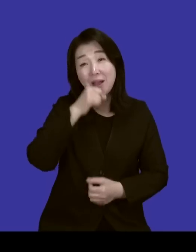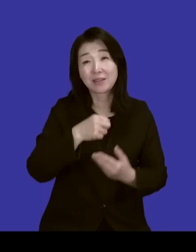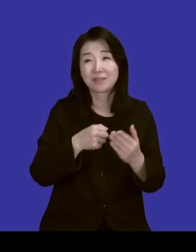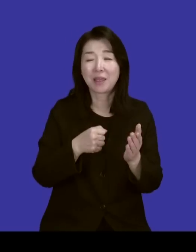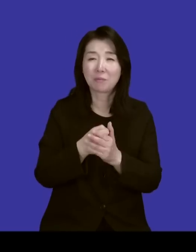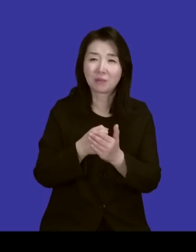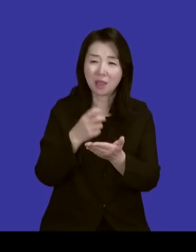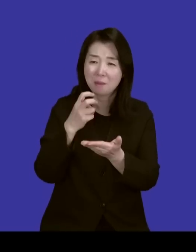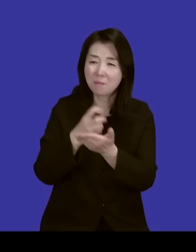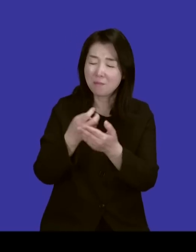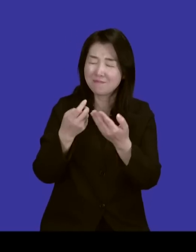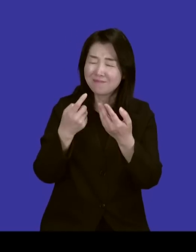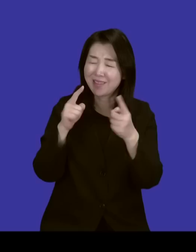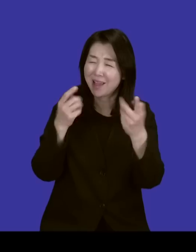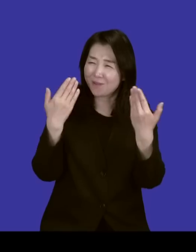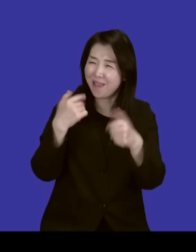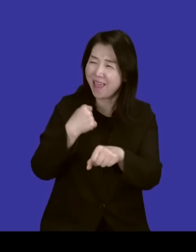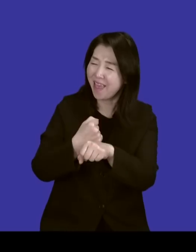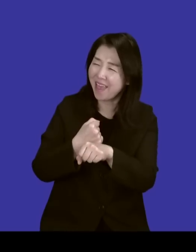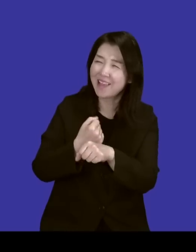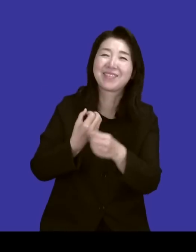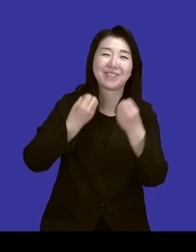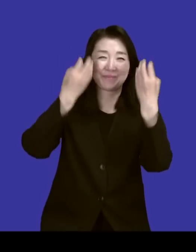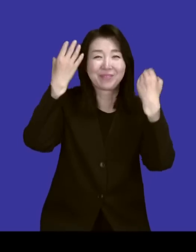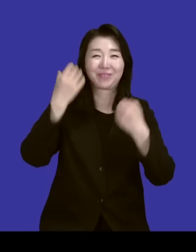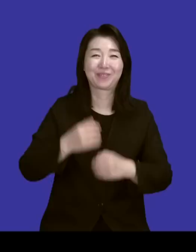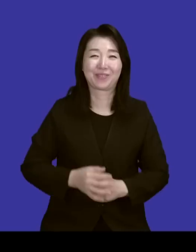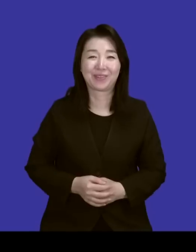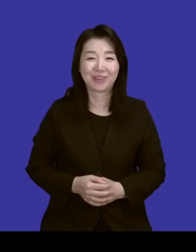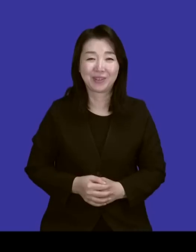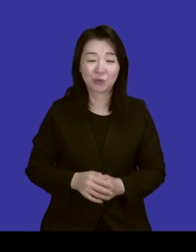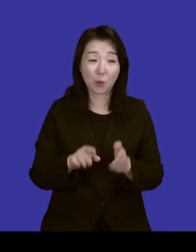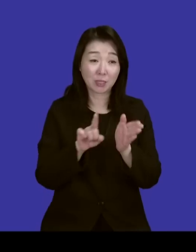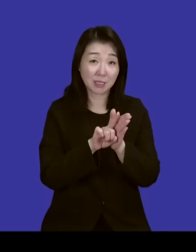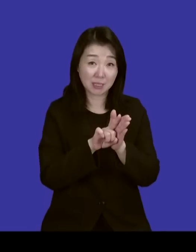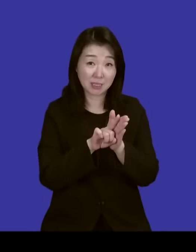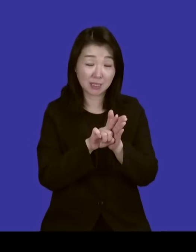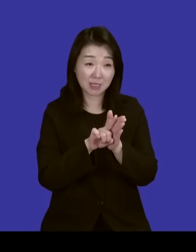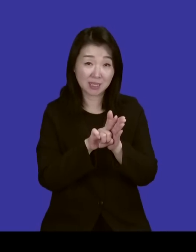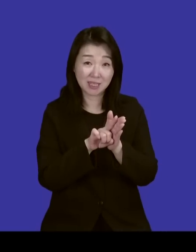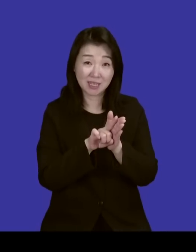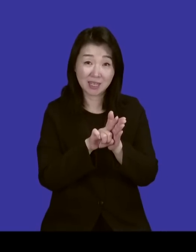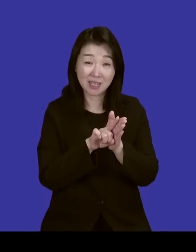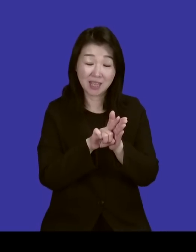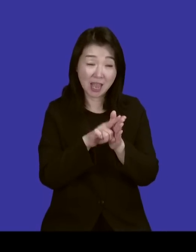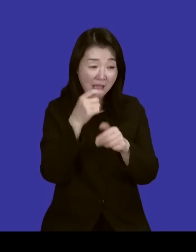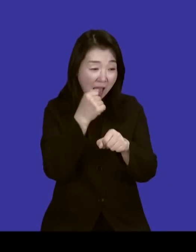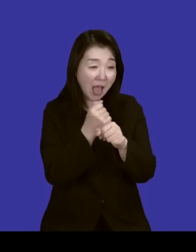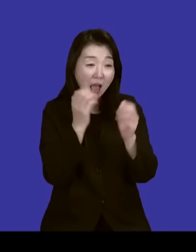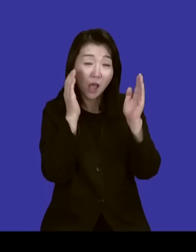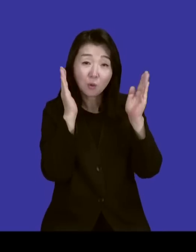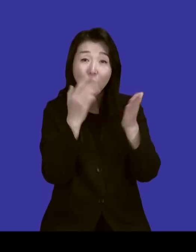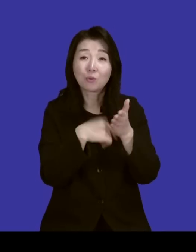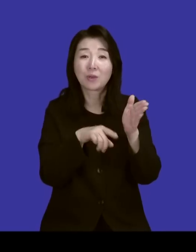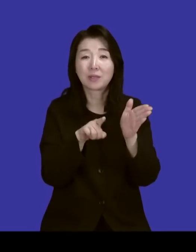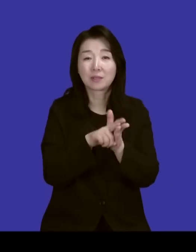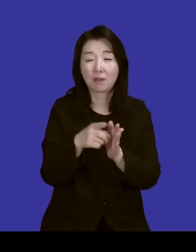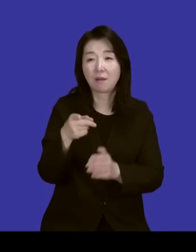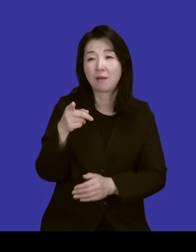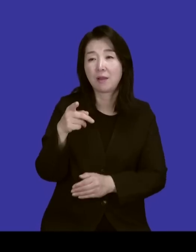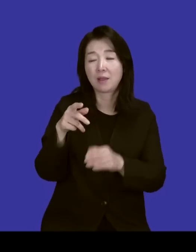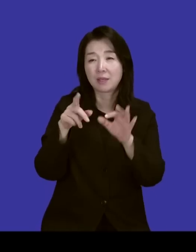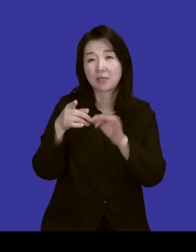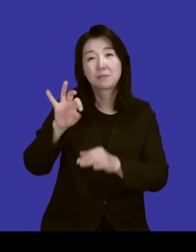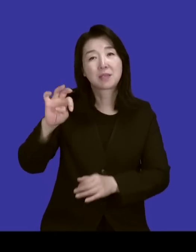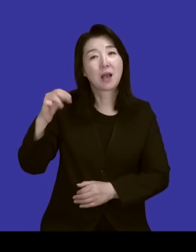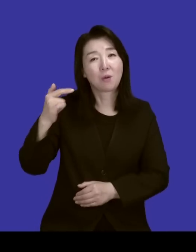네, 그래서 신학을 이제 공부하기 위해서 네. 그때 김장하 목사님께서 도움도 주시고